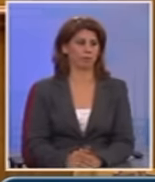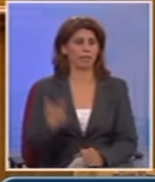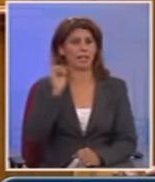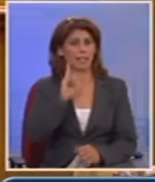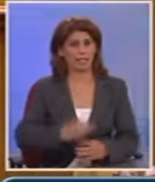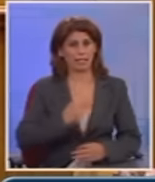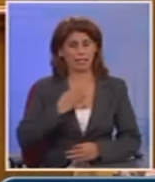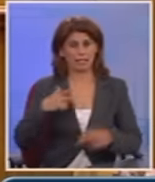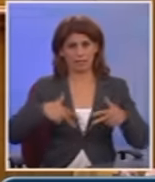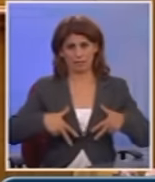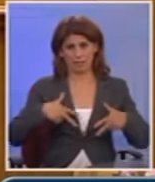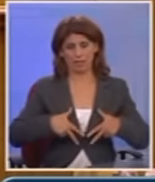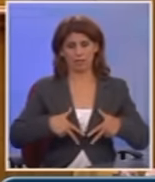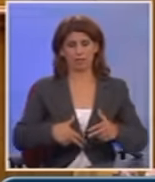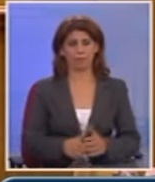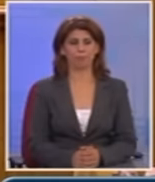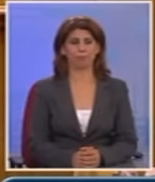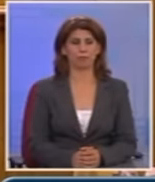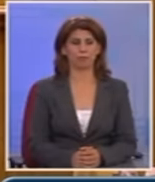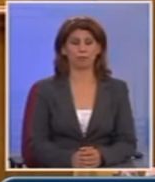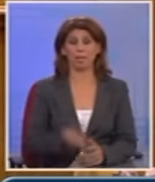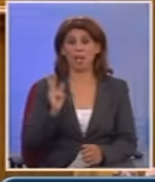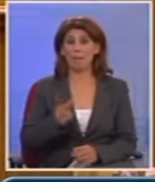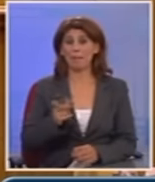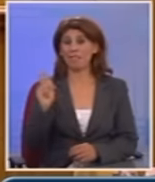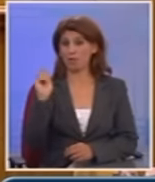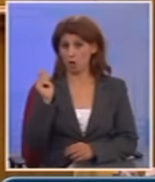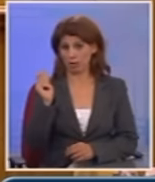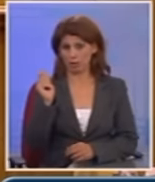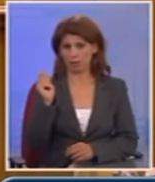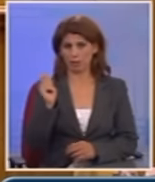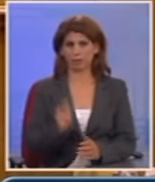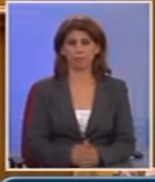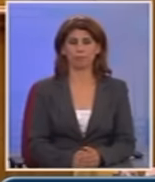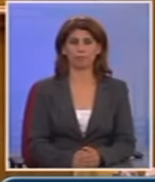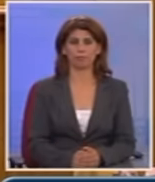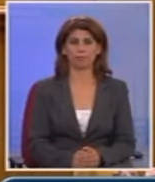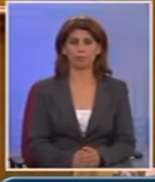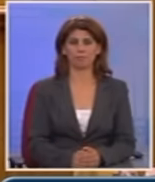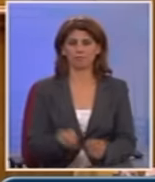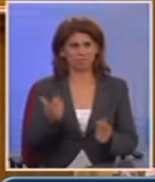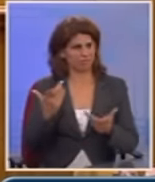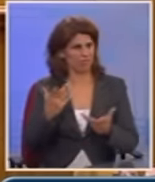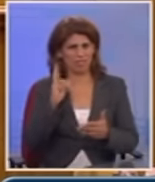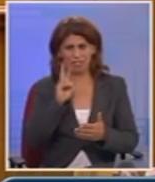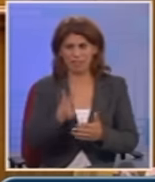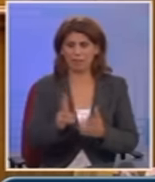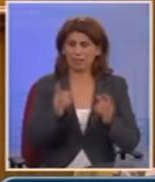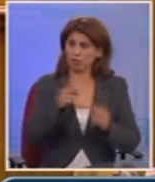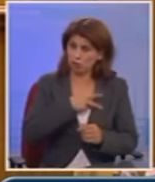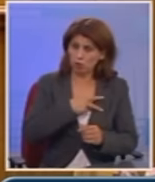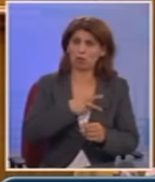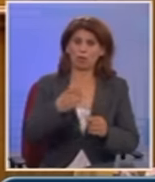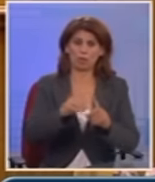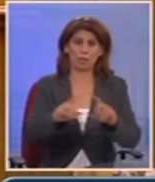κύριοι της κυβέρνησης, με την επικίνδυνη πολιτική, την αμετροεπή στάση, αλλά και την